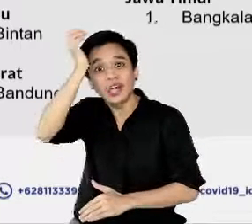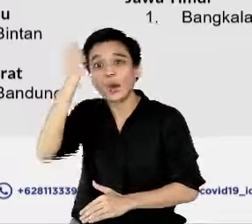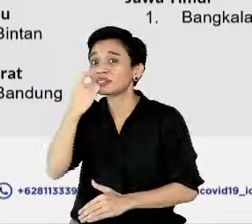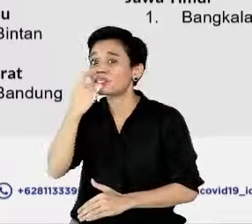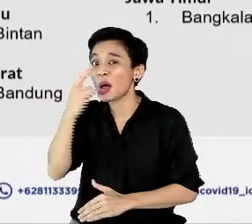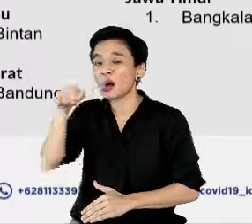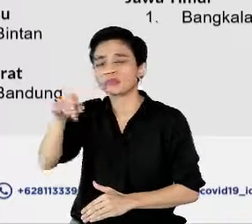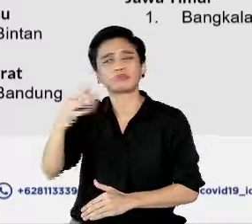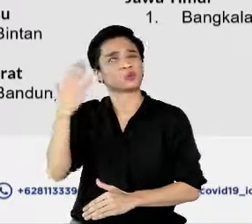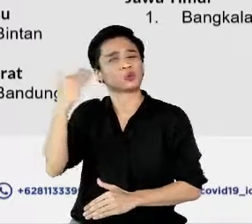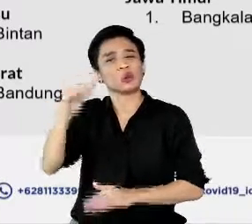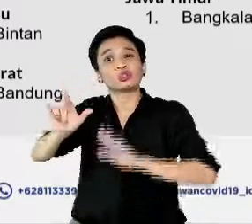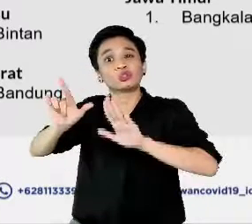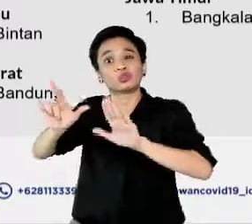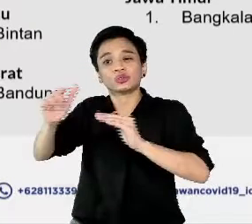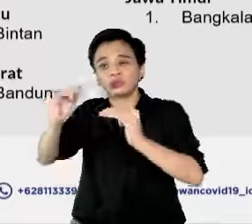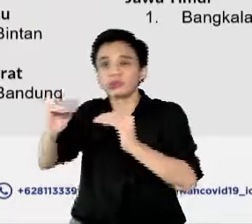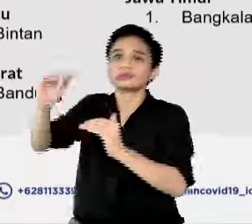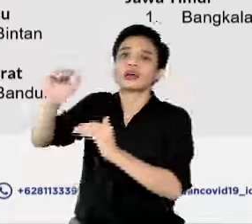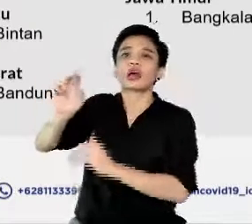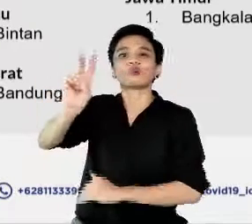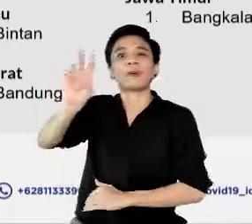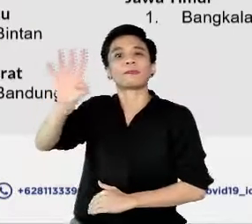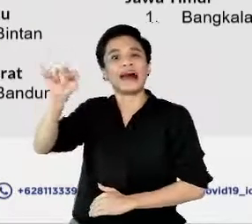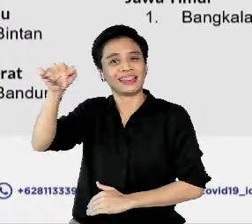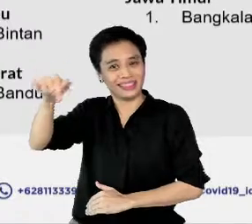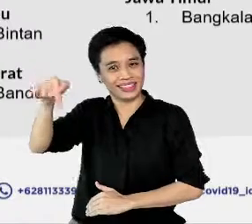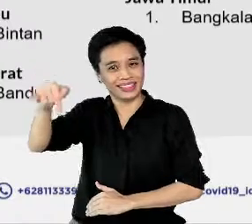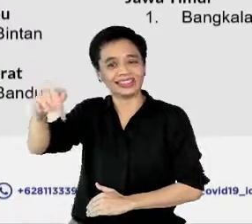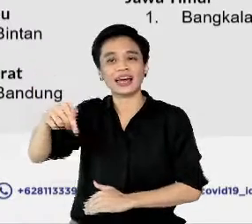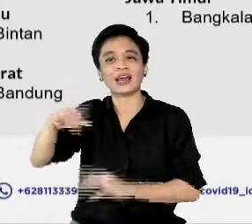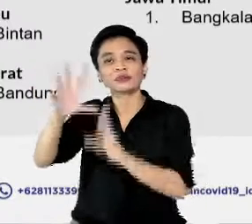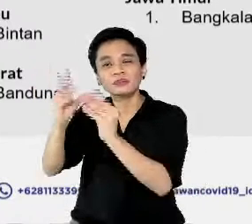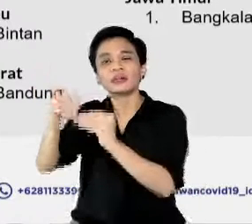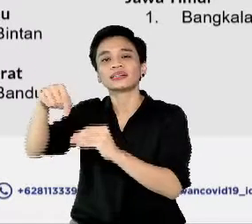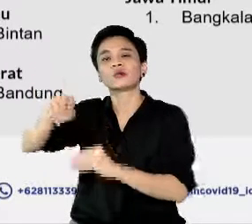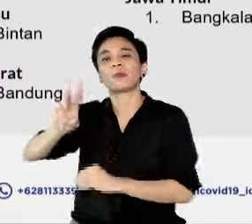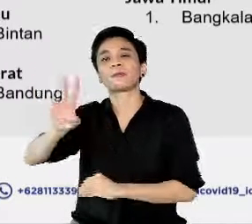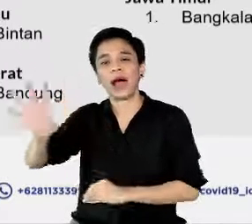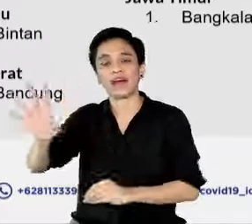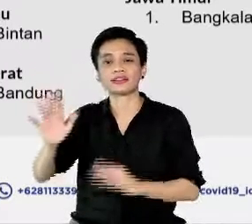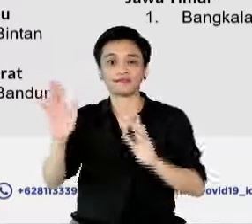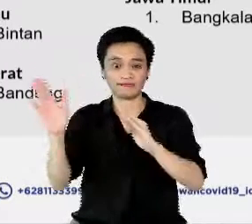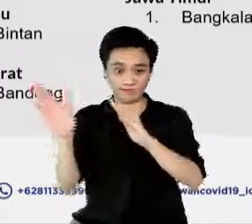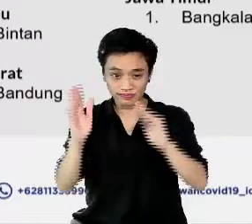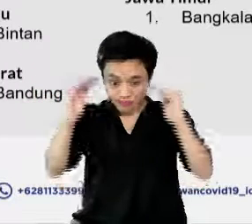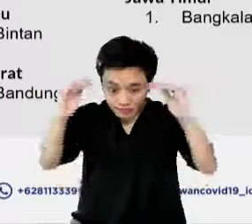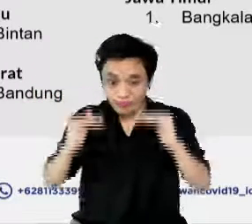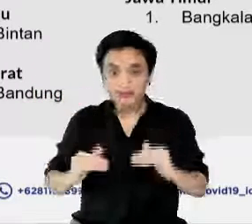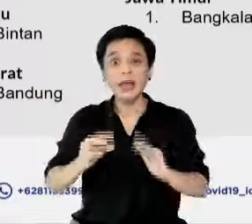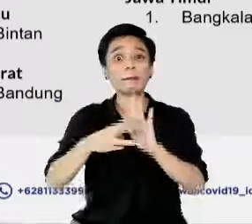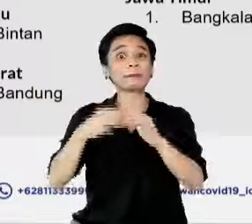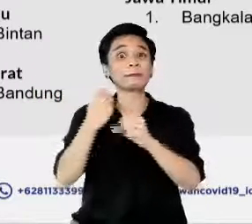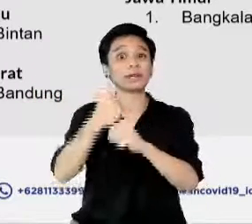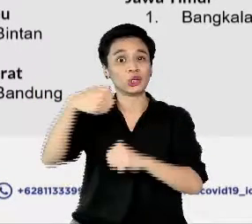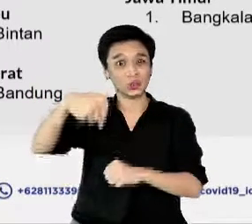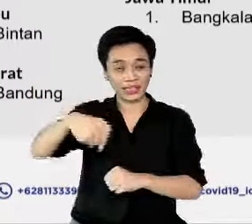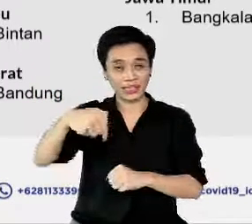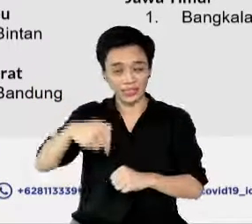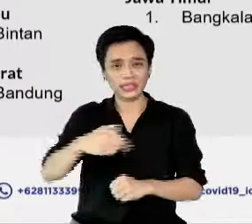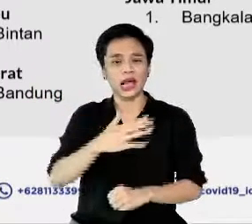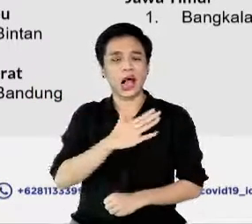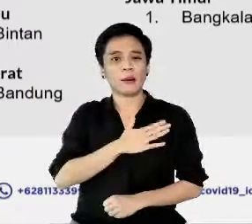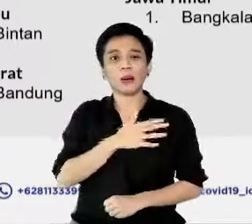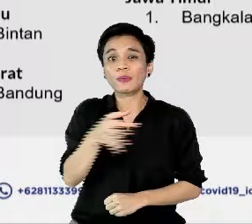dari tujuh menjadi 24 kabupaten kota sedangkan pada minggu ini terjadi penurunan jumlah